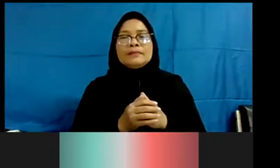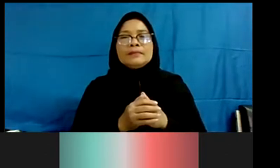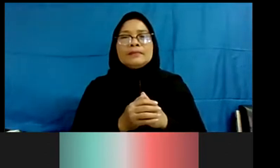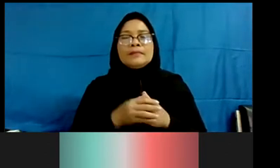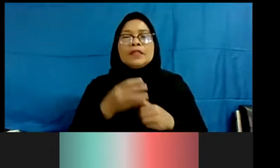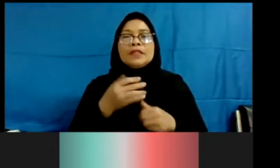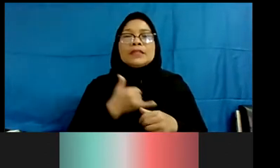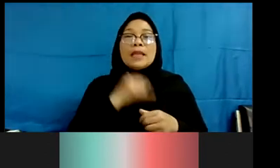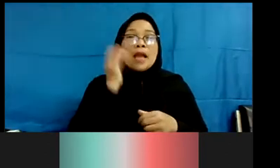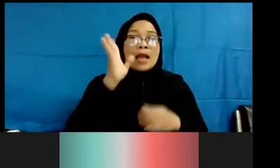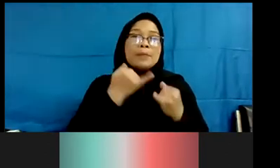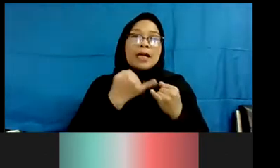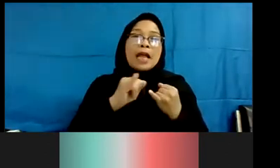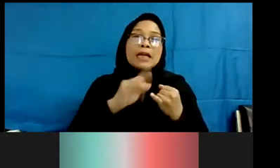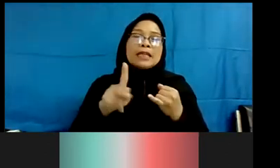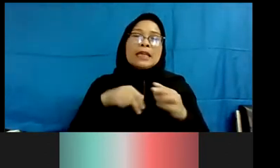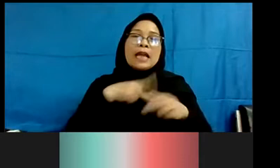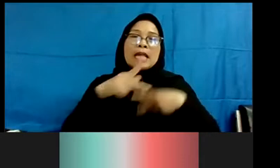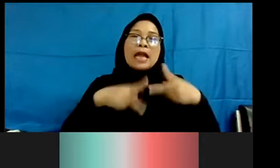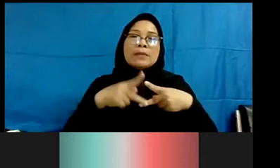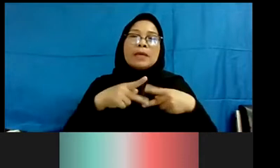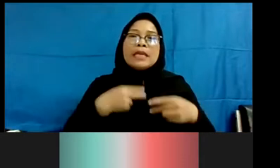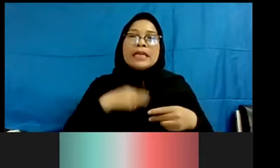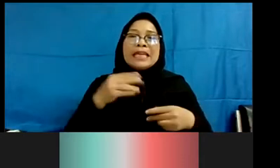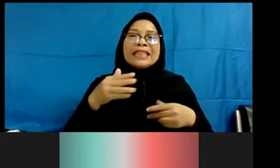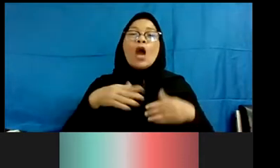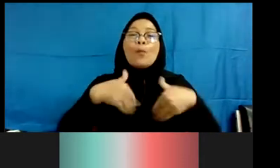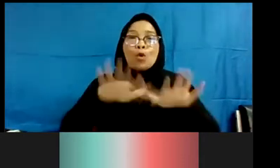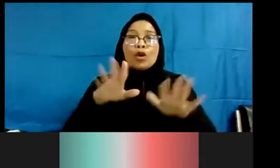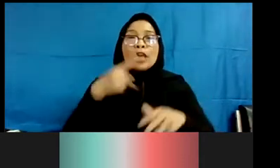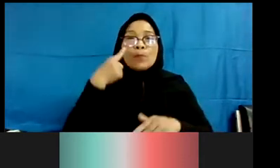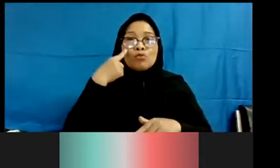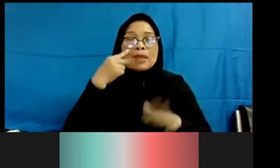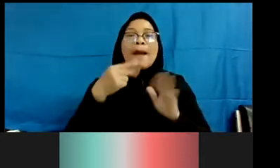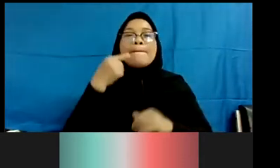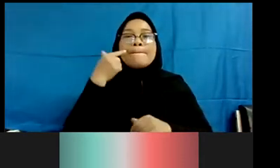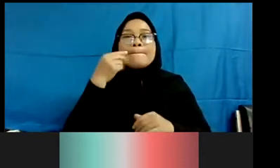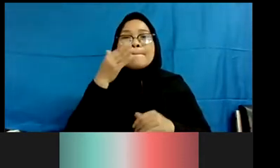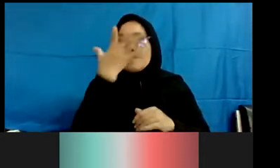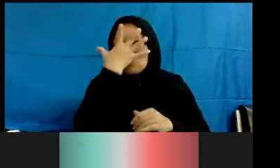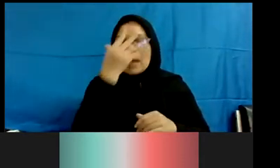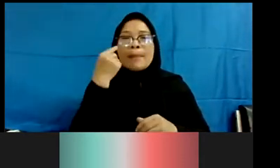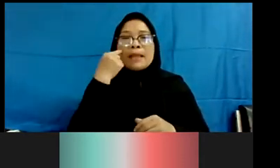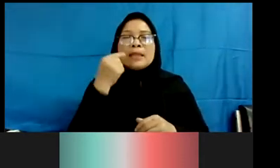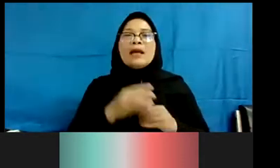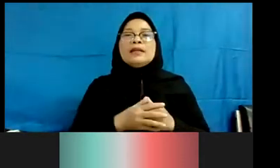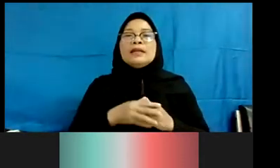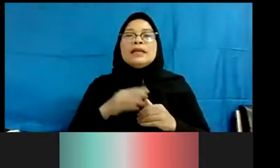ya. Kita boleh buta mata, tapi jangan sampai kita buta aksara, apalagi buta hati gitu ya. Terima